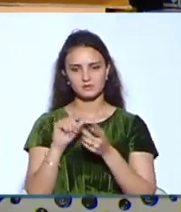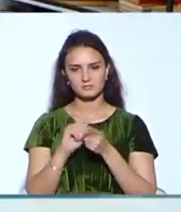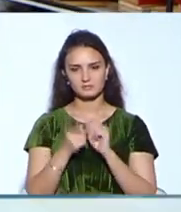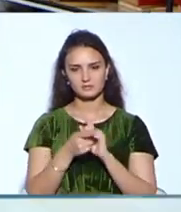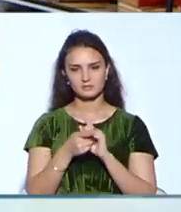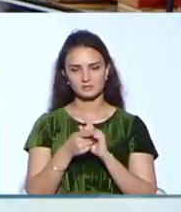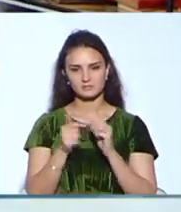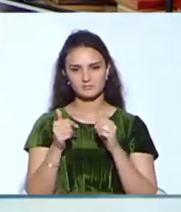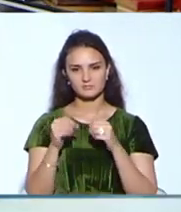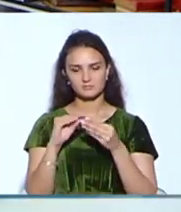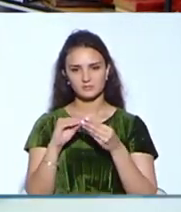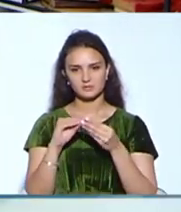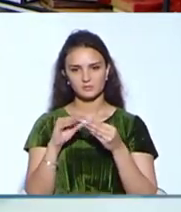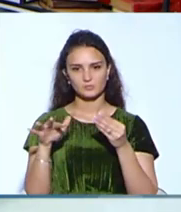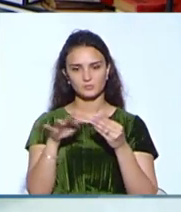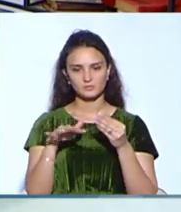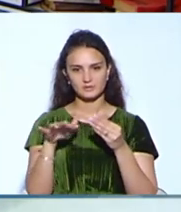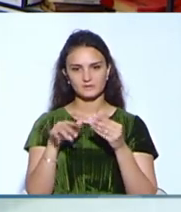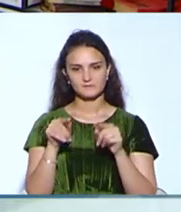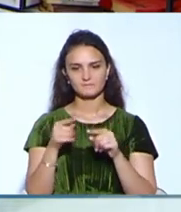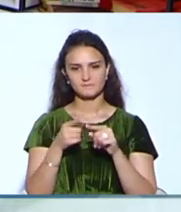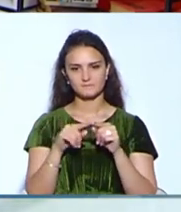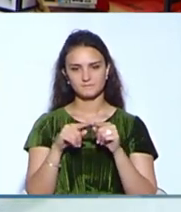არამედ მეგობარი, უბნელი,